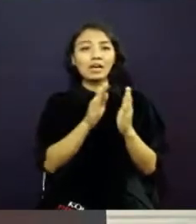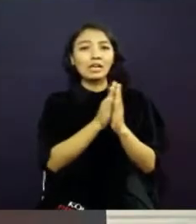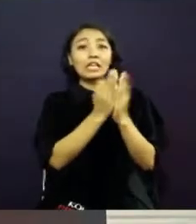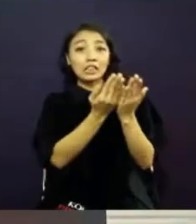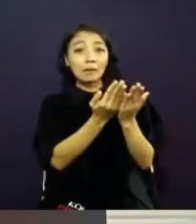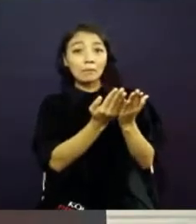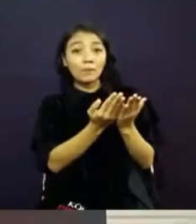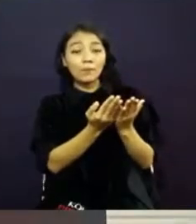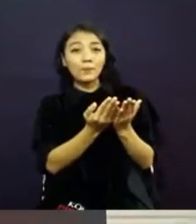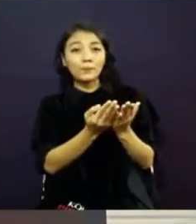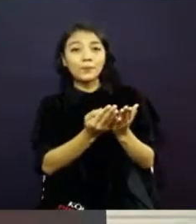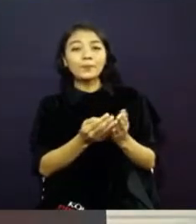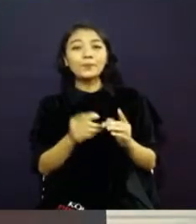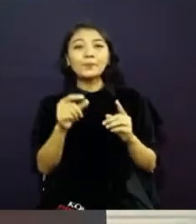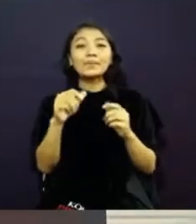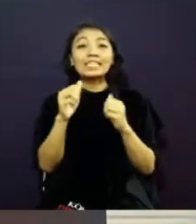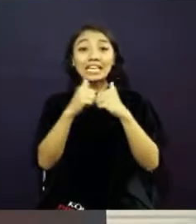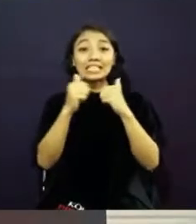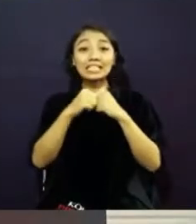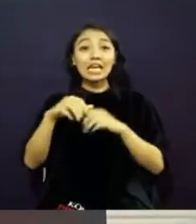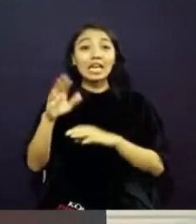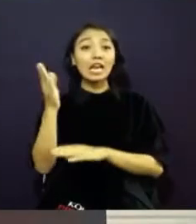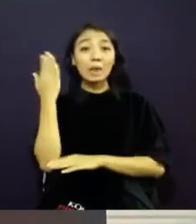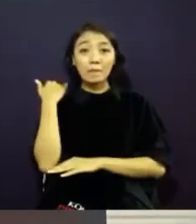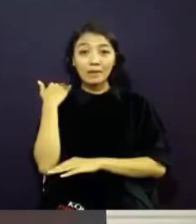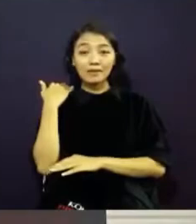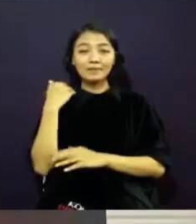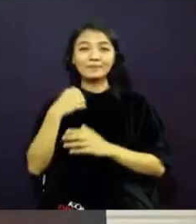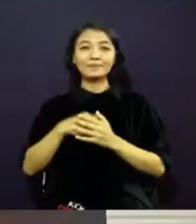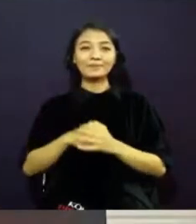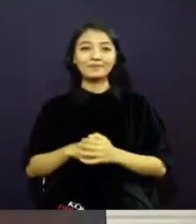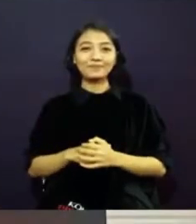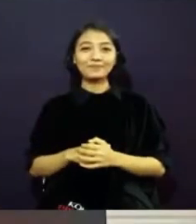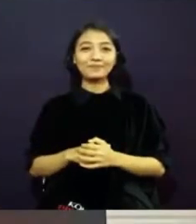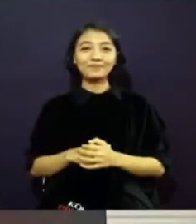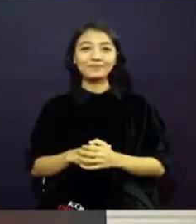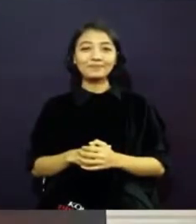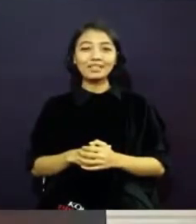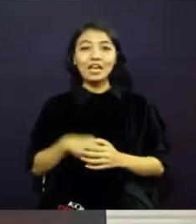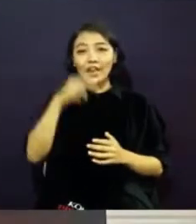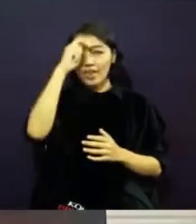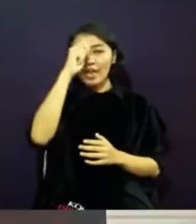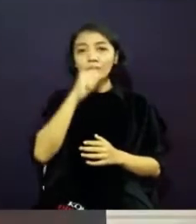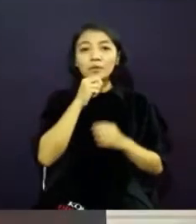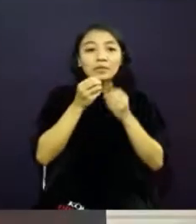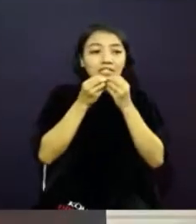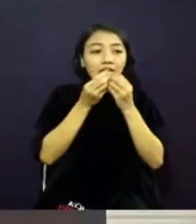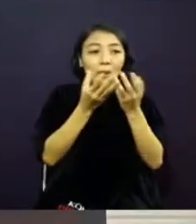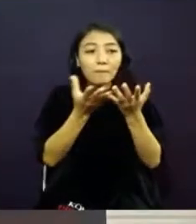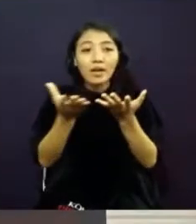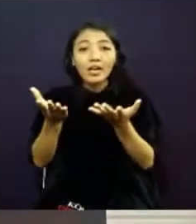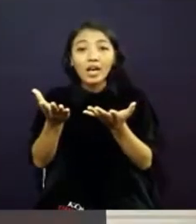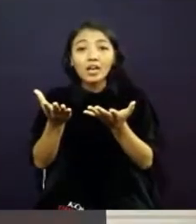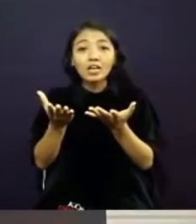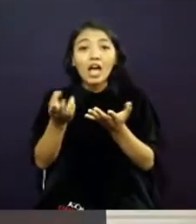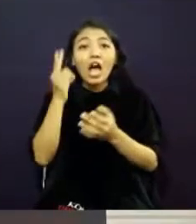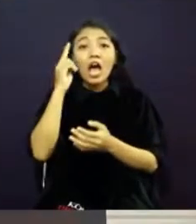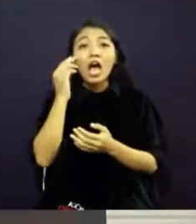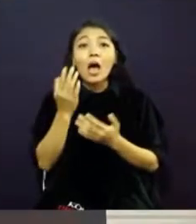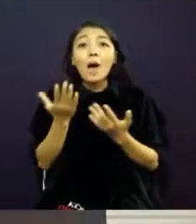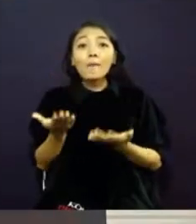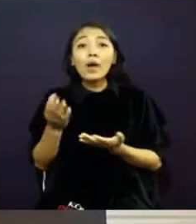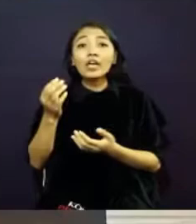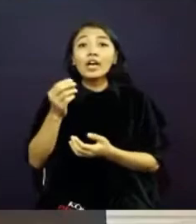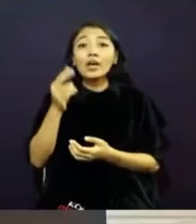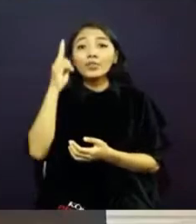Mereka mendengarkan apa yang hendak disampaikan oleh tuhan kepada umatnya Hai maka